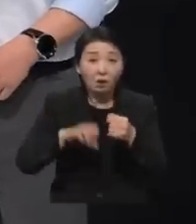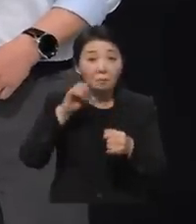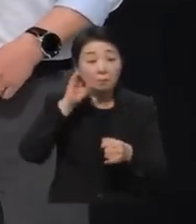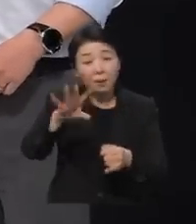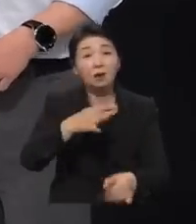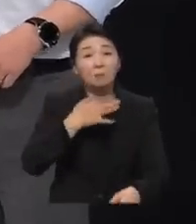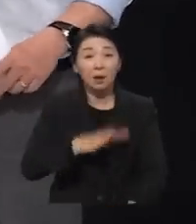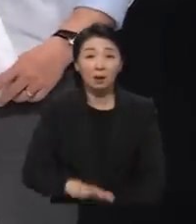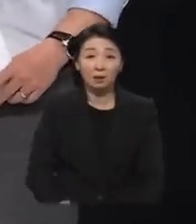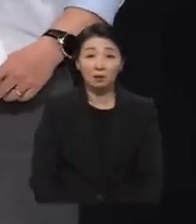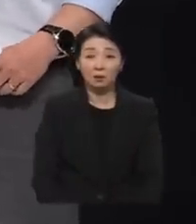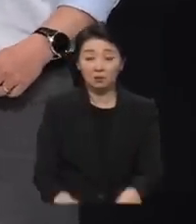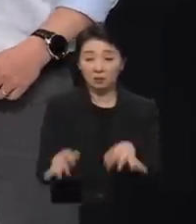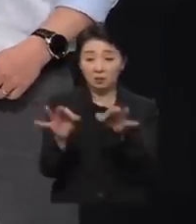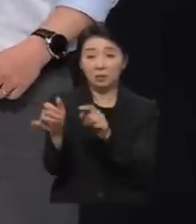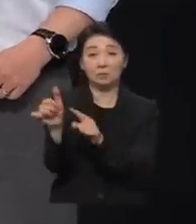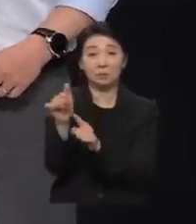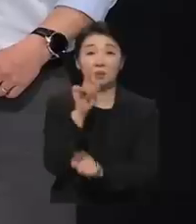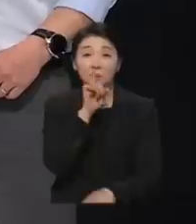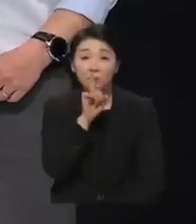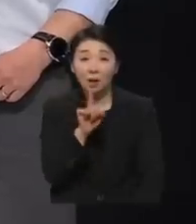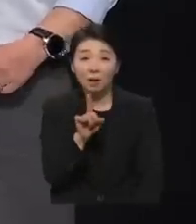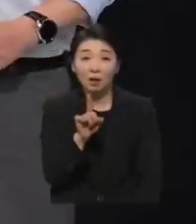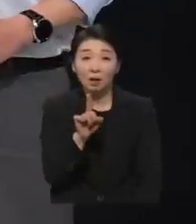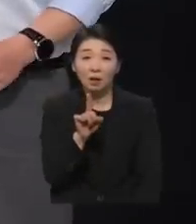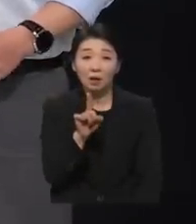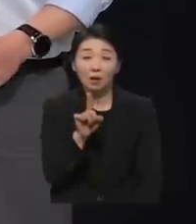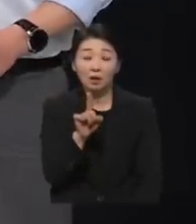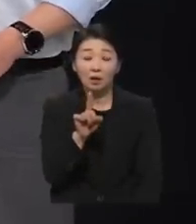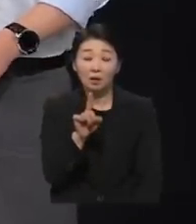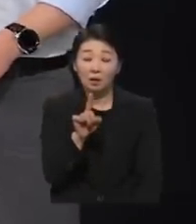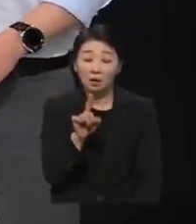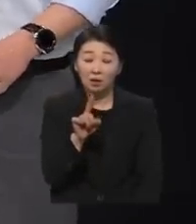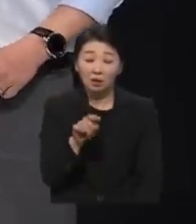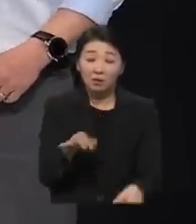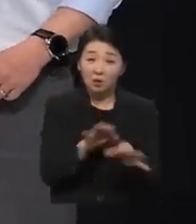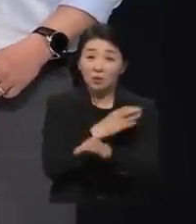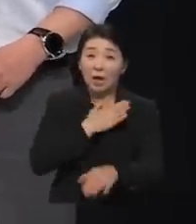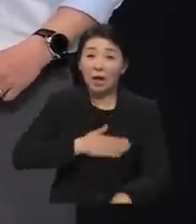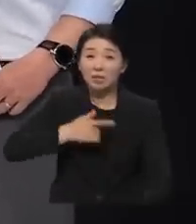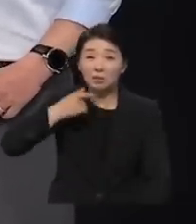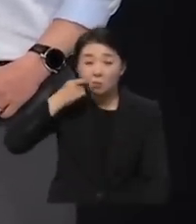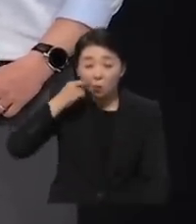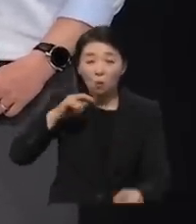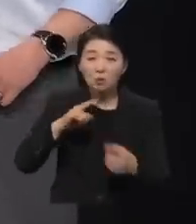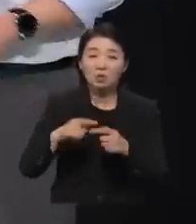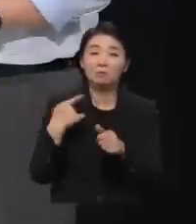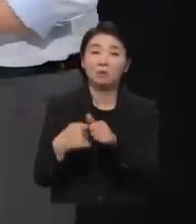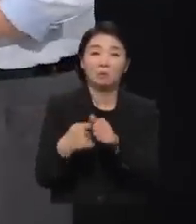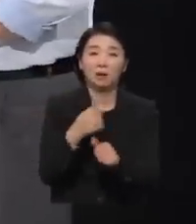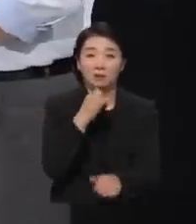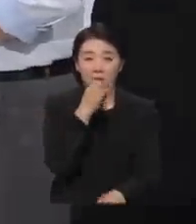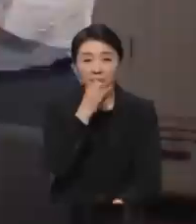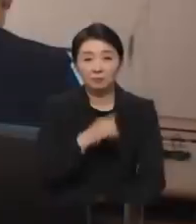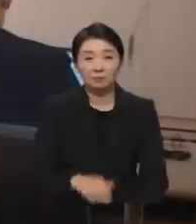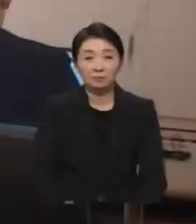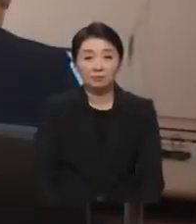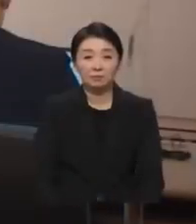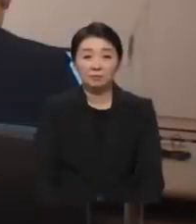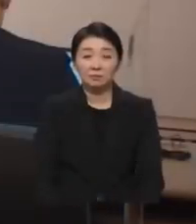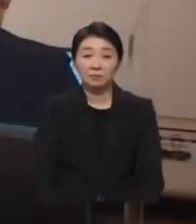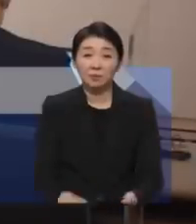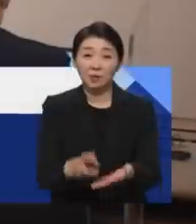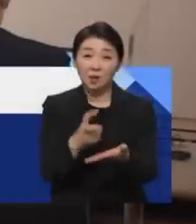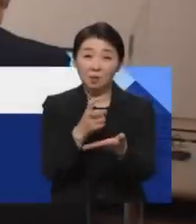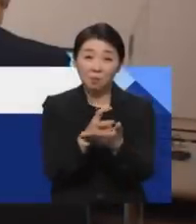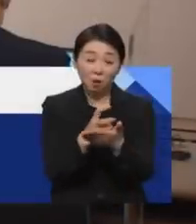겁니다. 김 지사의 이 발언, 한마디로 경알못이란 비판을 피하지 못했습니다. 법정 관리를